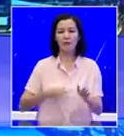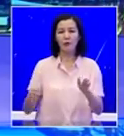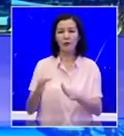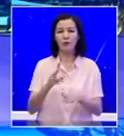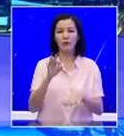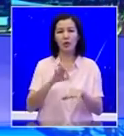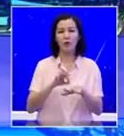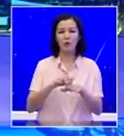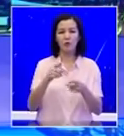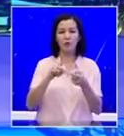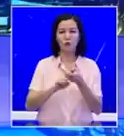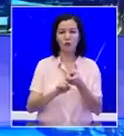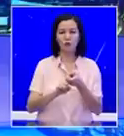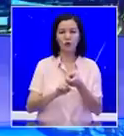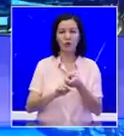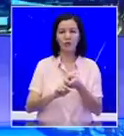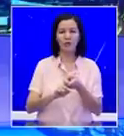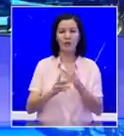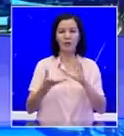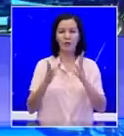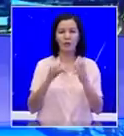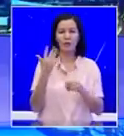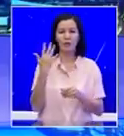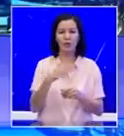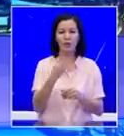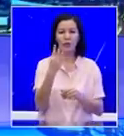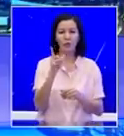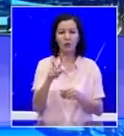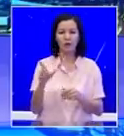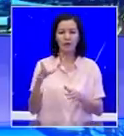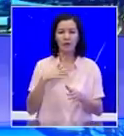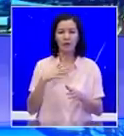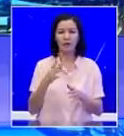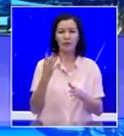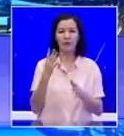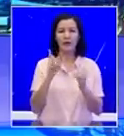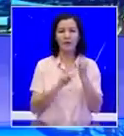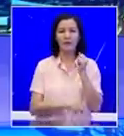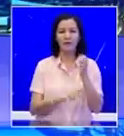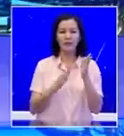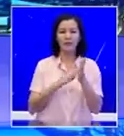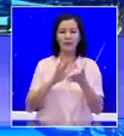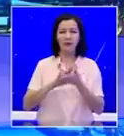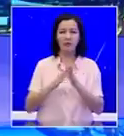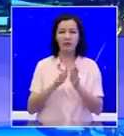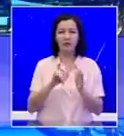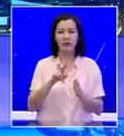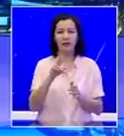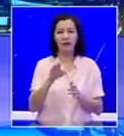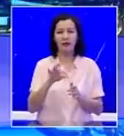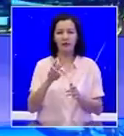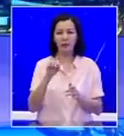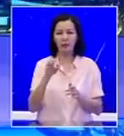Өңірде COVID-19 инфекциясын жұқтырғандар саны 53-ке жетті. Соңғы 8 жағдай Іле, Еңбекші Қазақ аудандарында тіркеліп